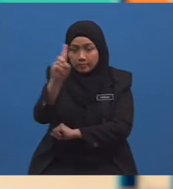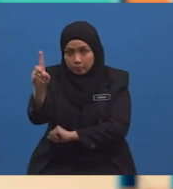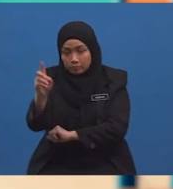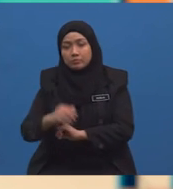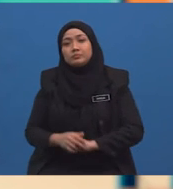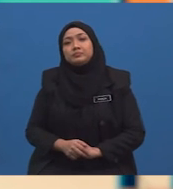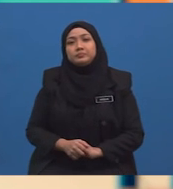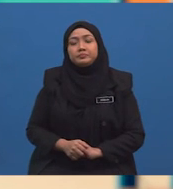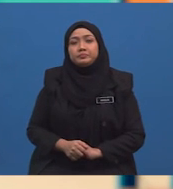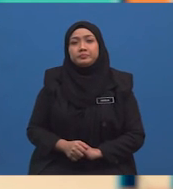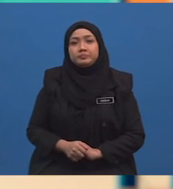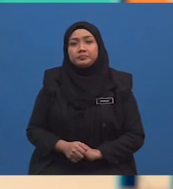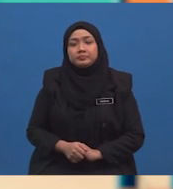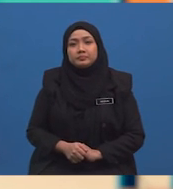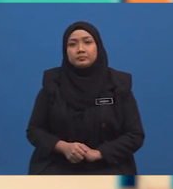Dapat tak murid-murid?